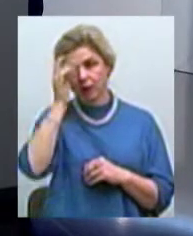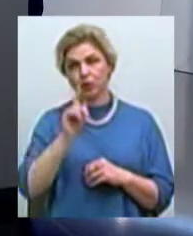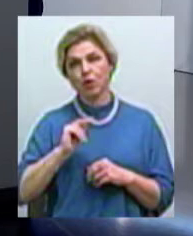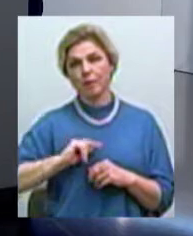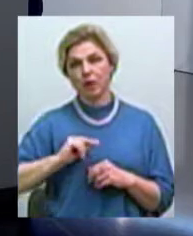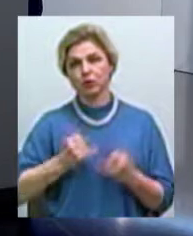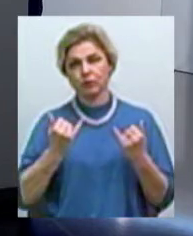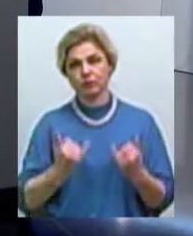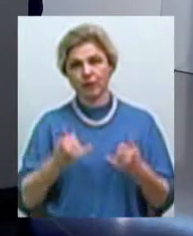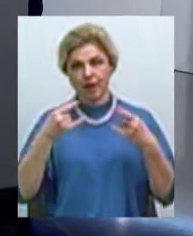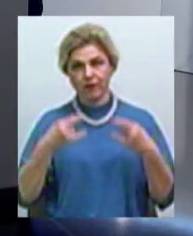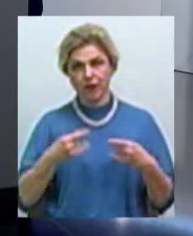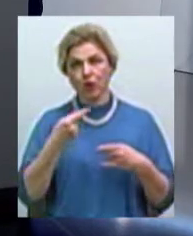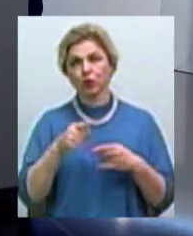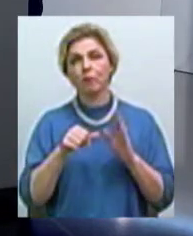ефірі. Телефон студії